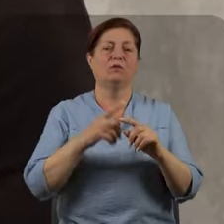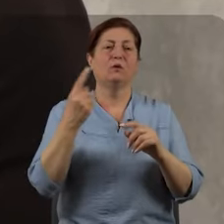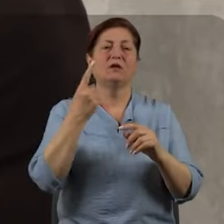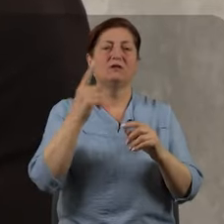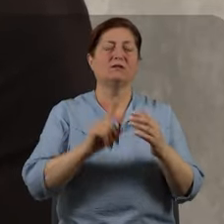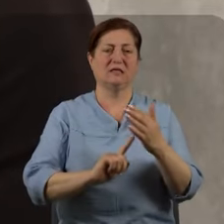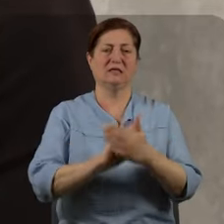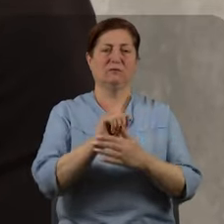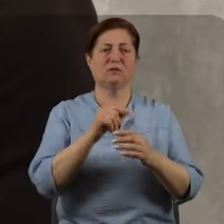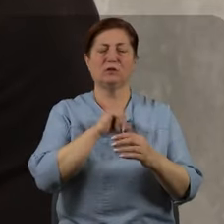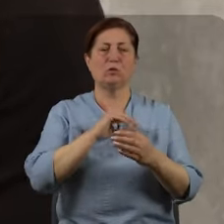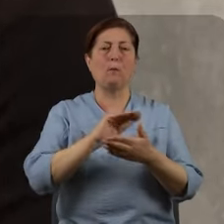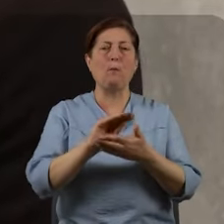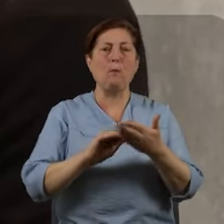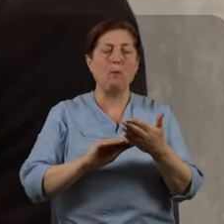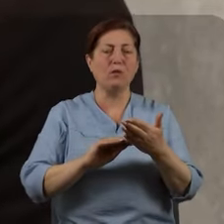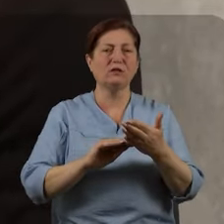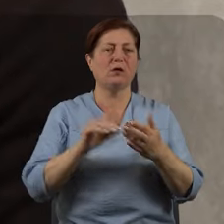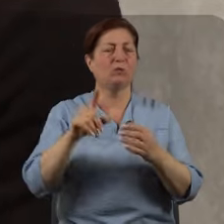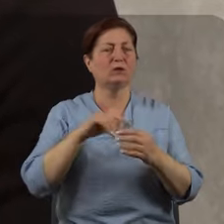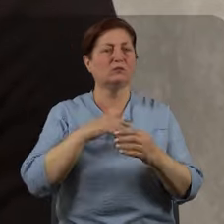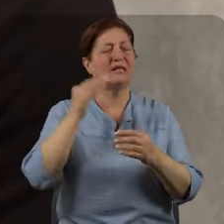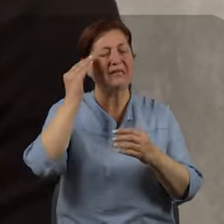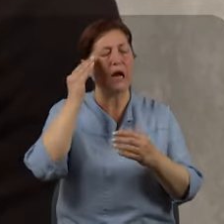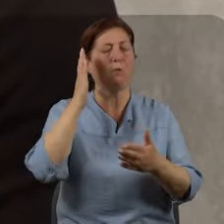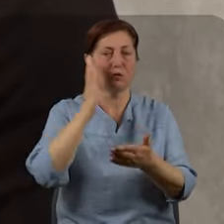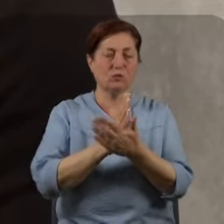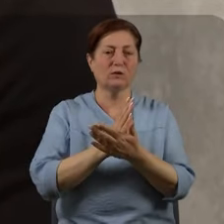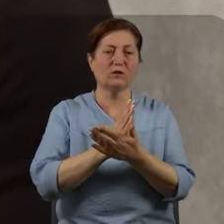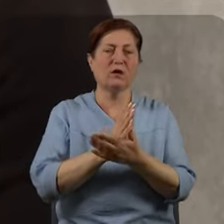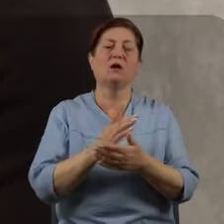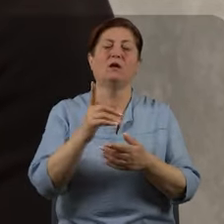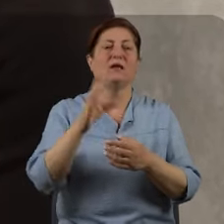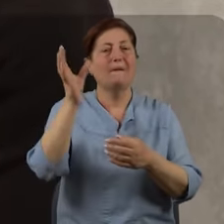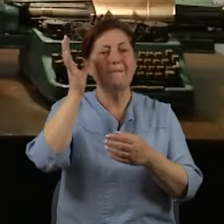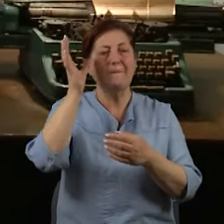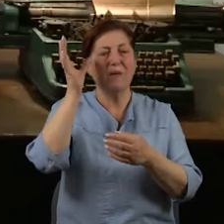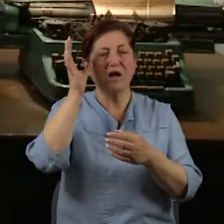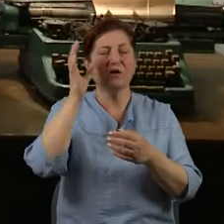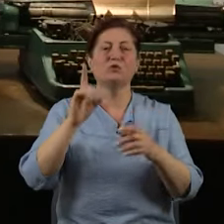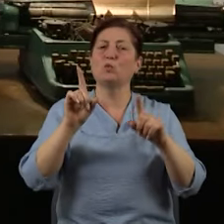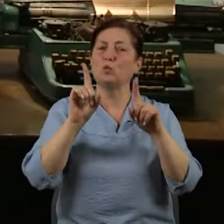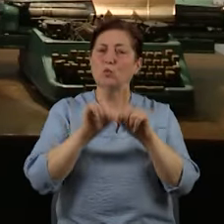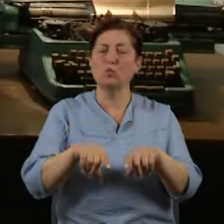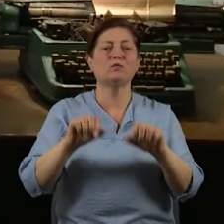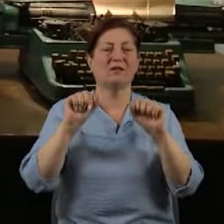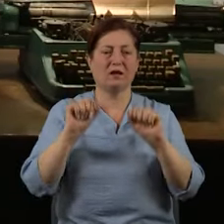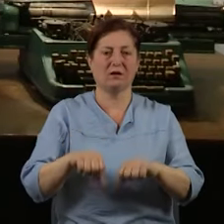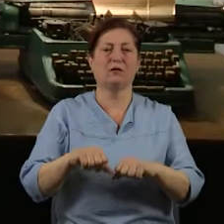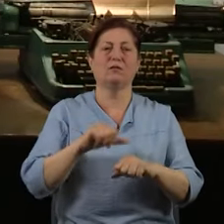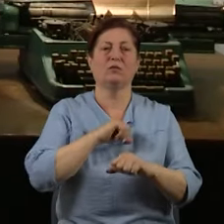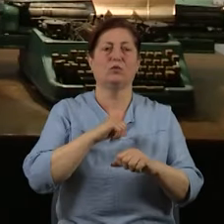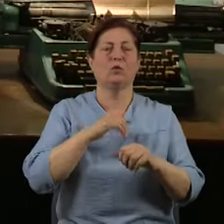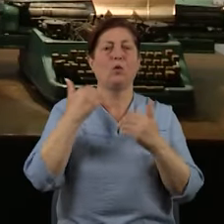այս տրամադրությունները կան եւ այս բանաստեղծություններն էլ չեն հնանում իրապես եւ նույնիսկ կարող են